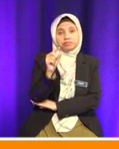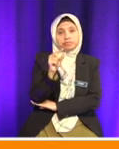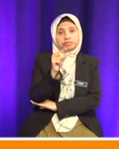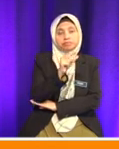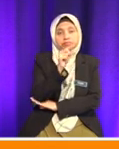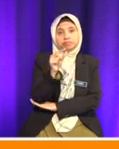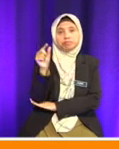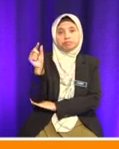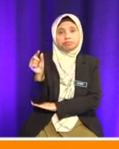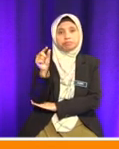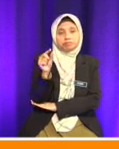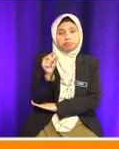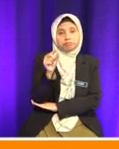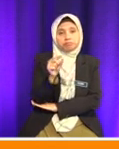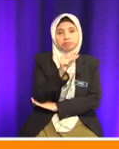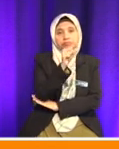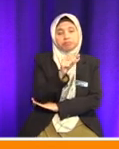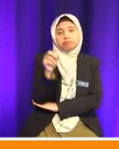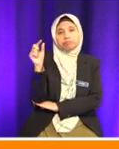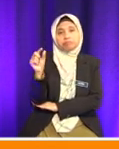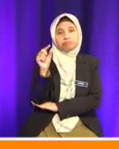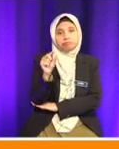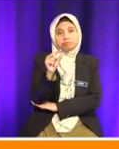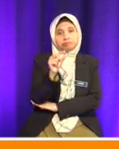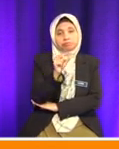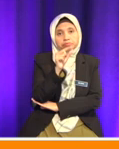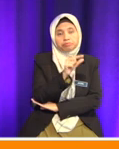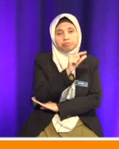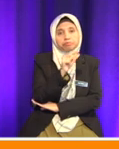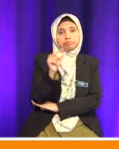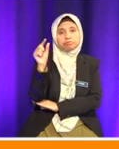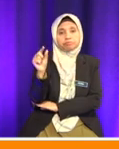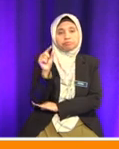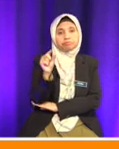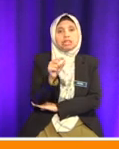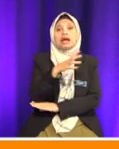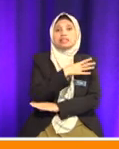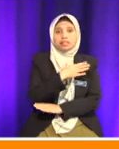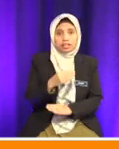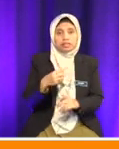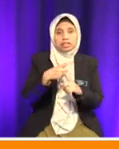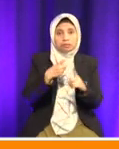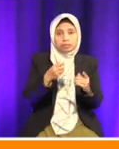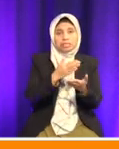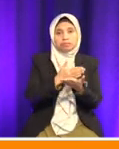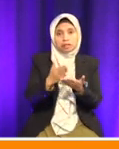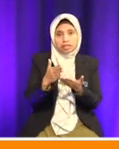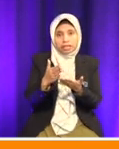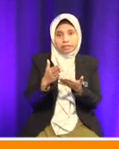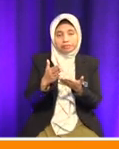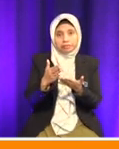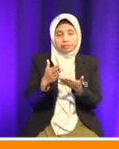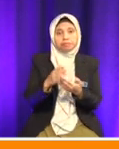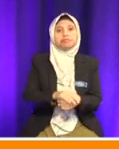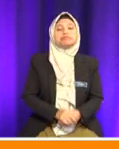nafilaka Robbuka dan daripada sebagiannya wa Minal